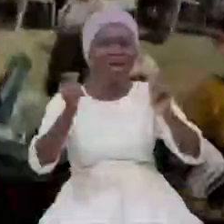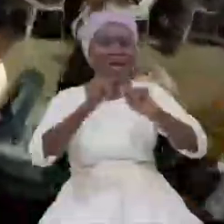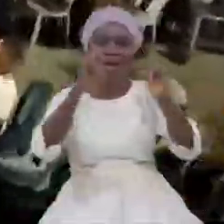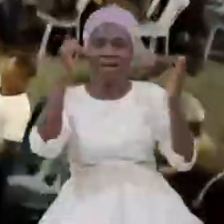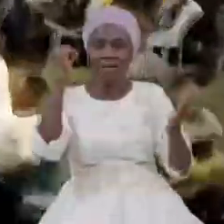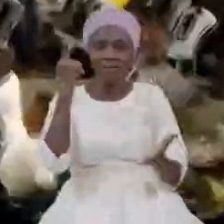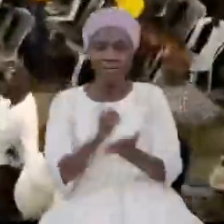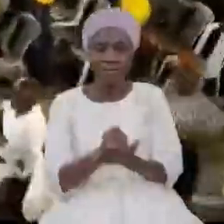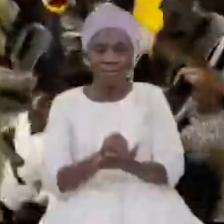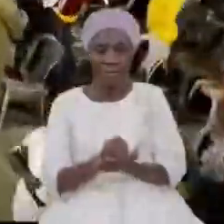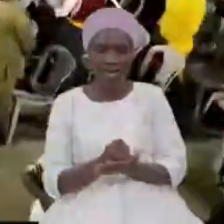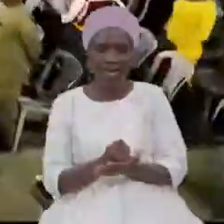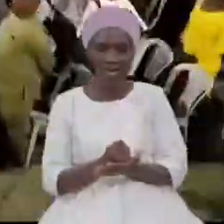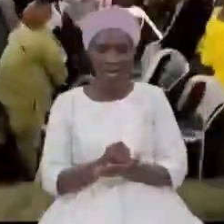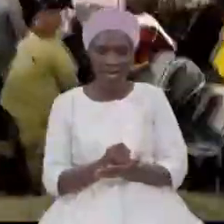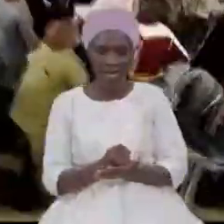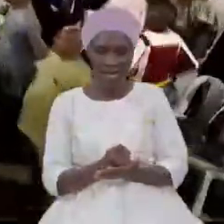Amen.